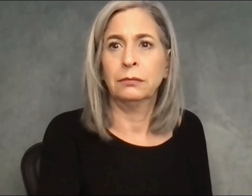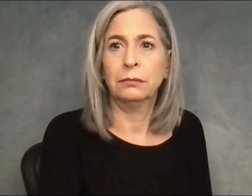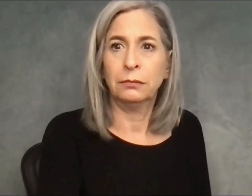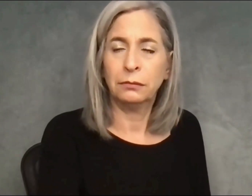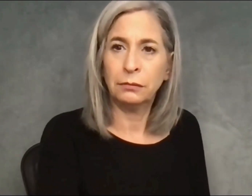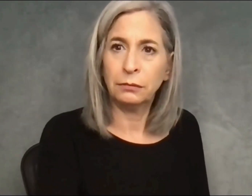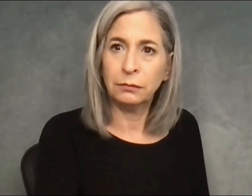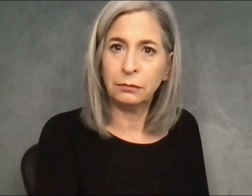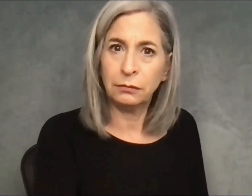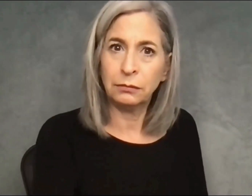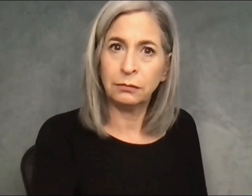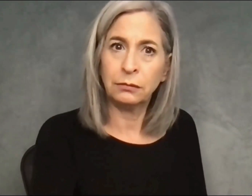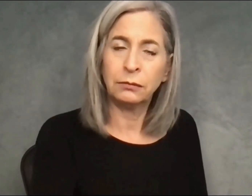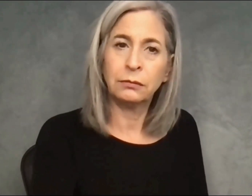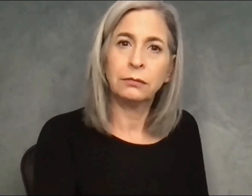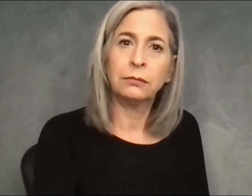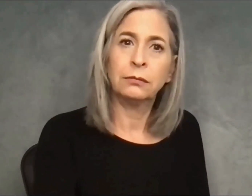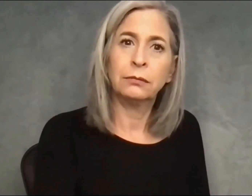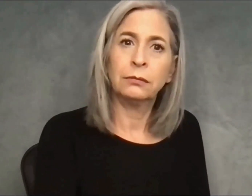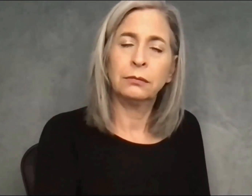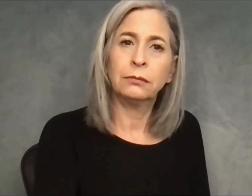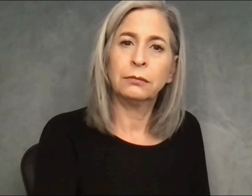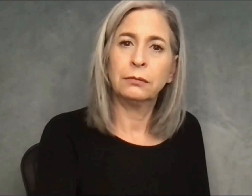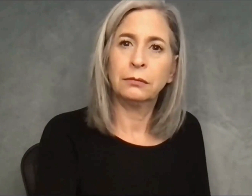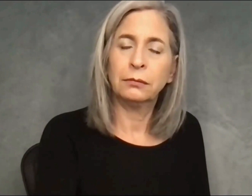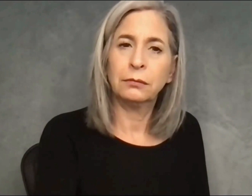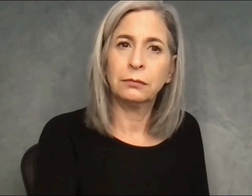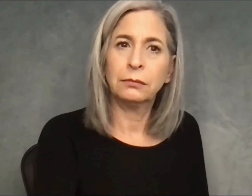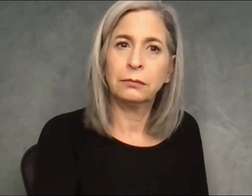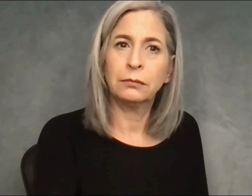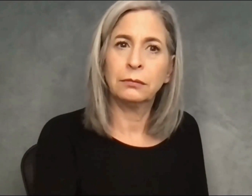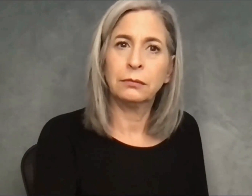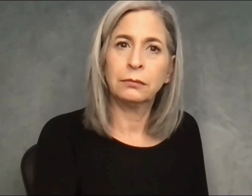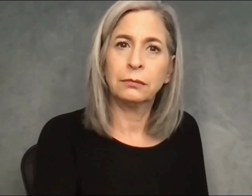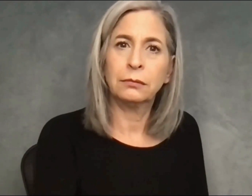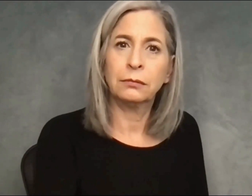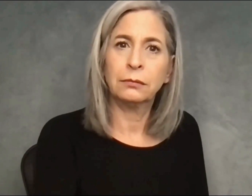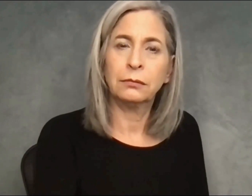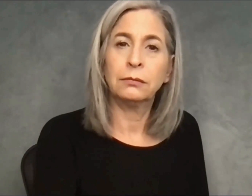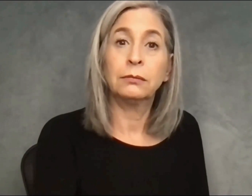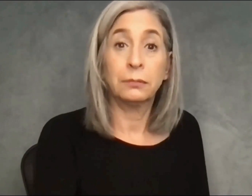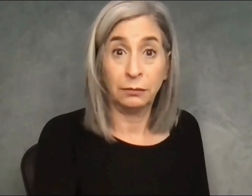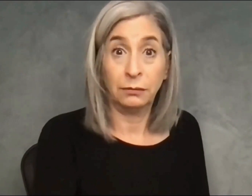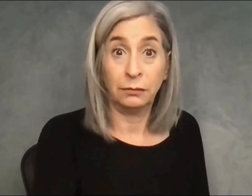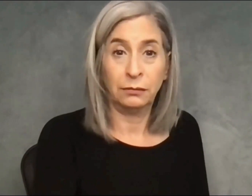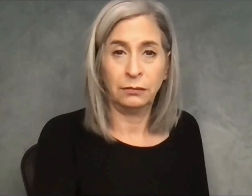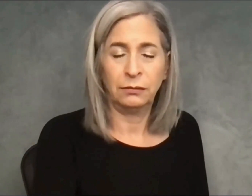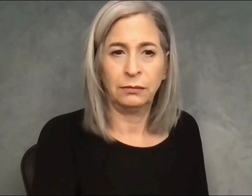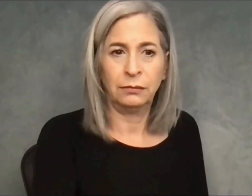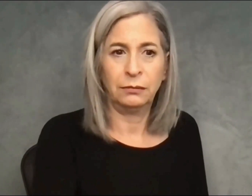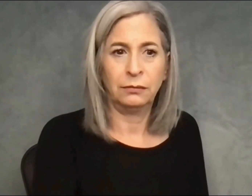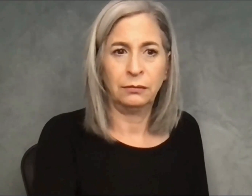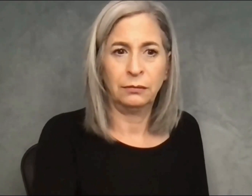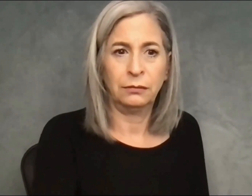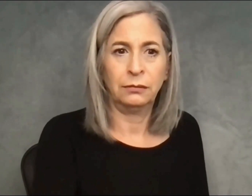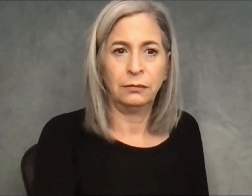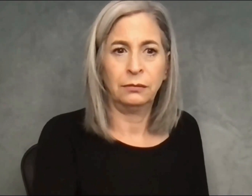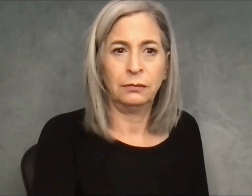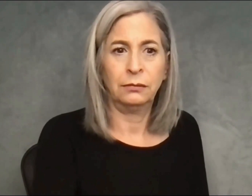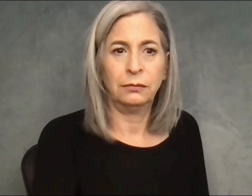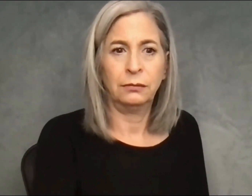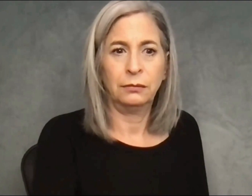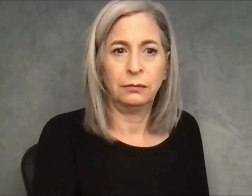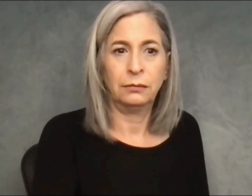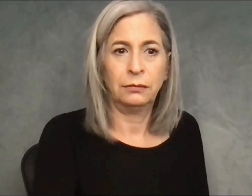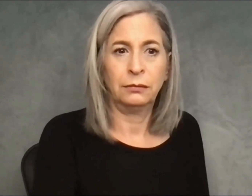如果你没有办法，如果你没有办法很好的去理解对方说的什么的话，那你就不可能建